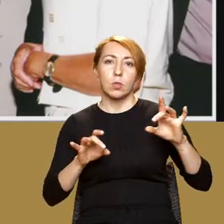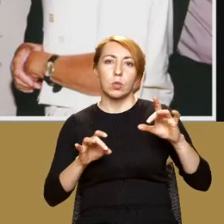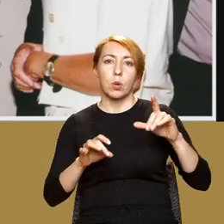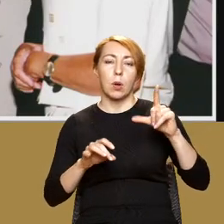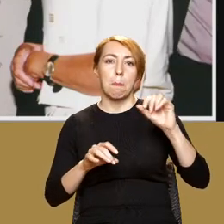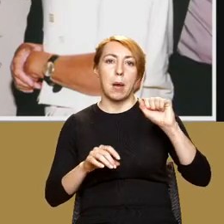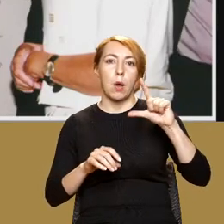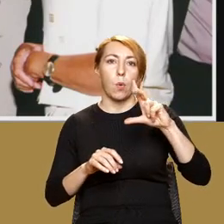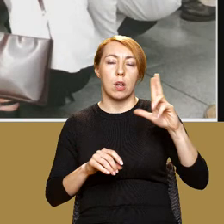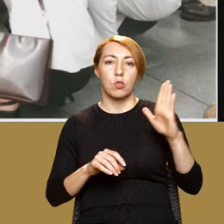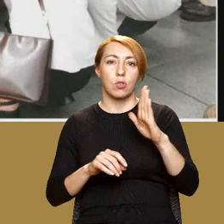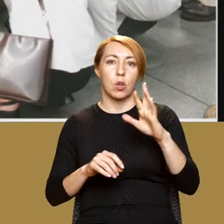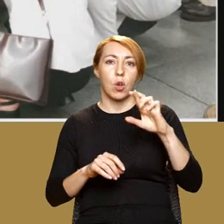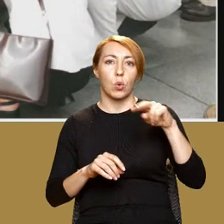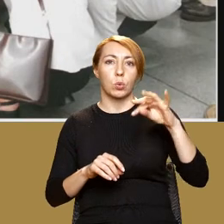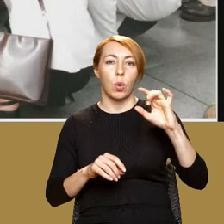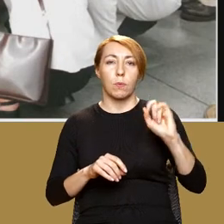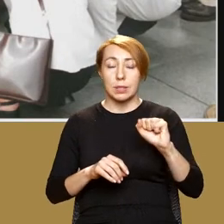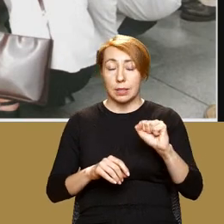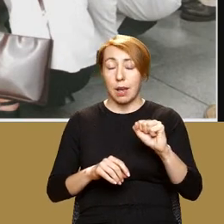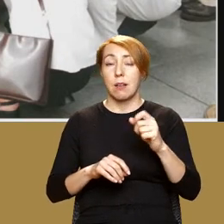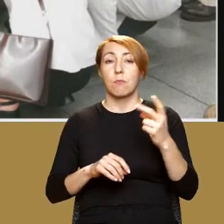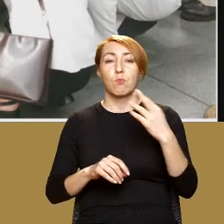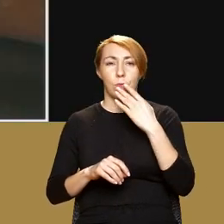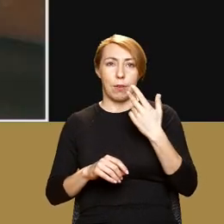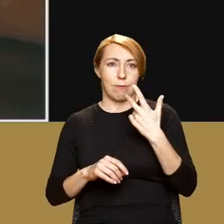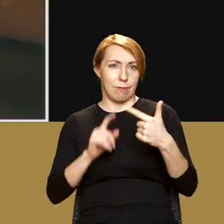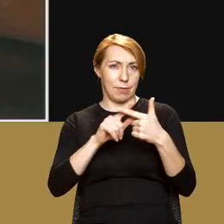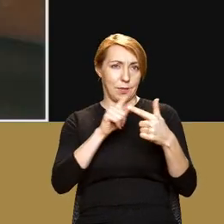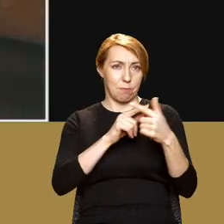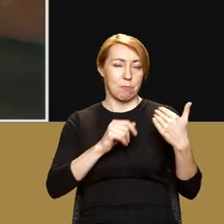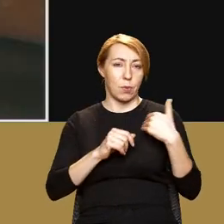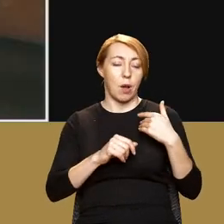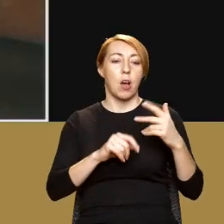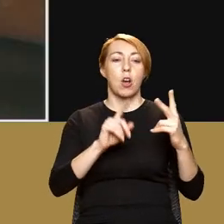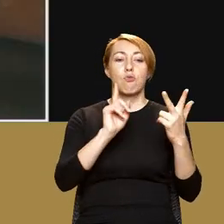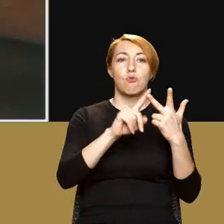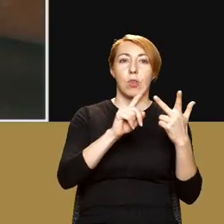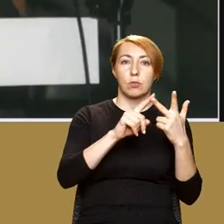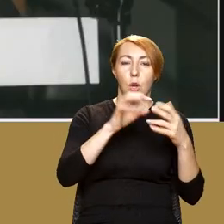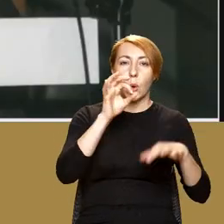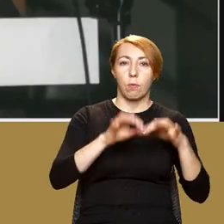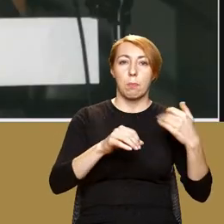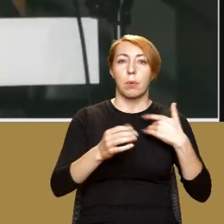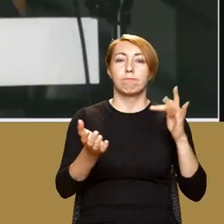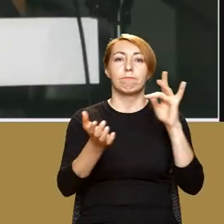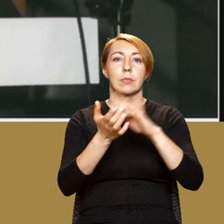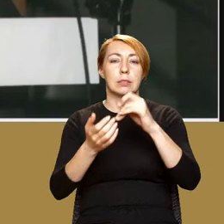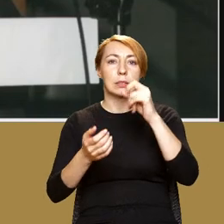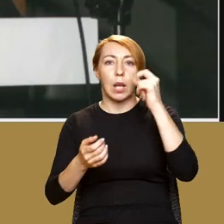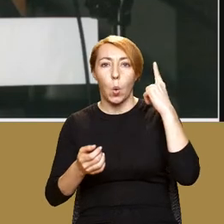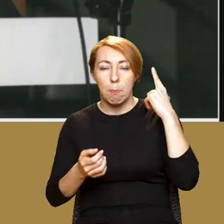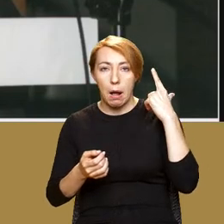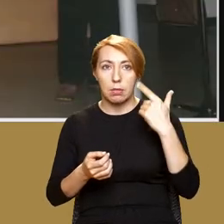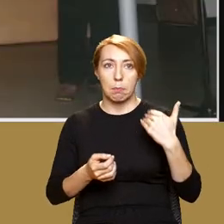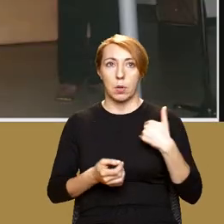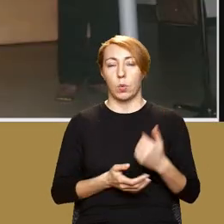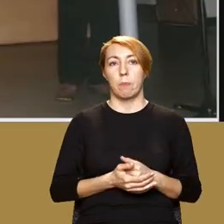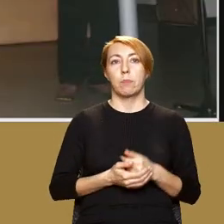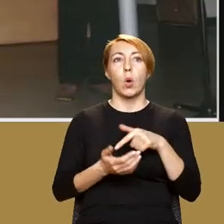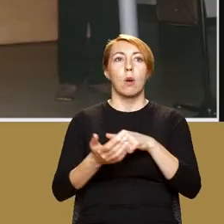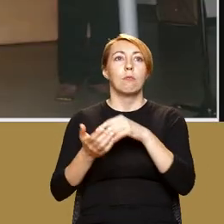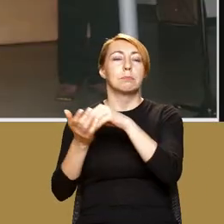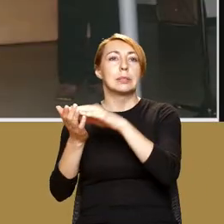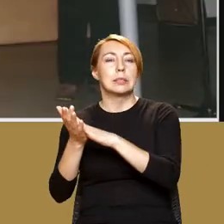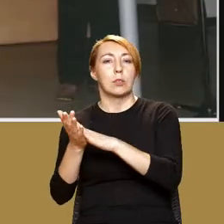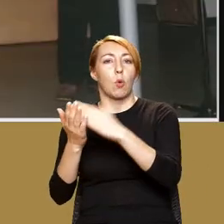czyli Sapporo i Jużno-Sachalińsk. Trzecia konferencja odbyła się w Zakopanem. Ona też została wpisana do